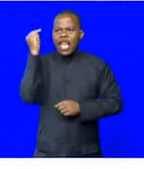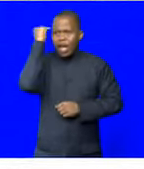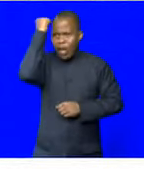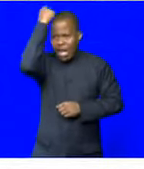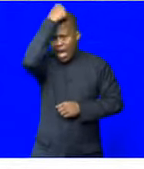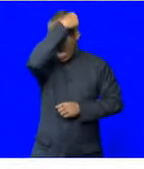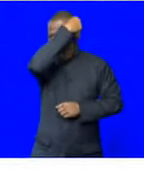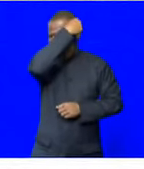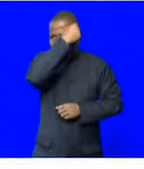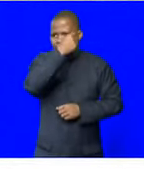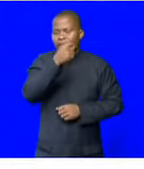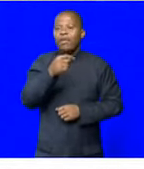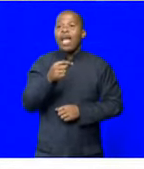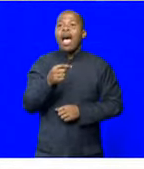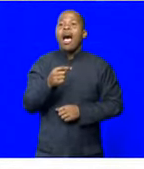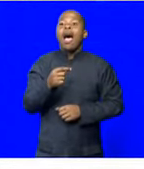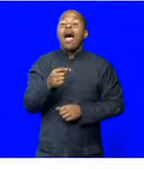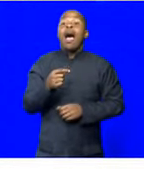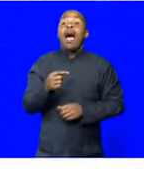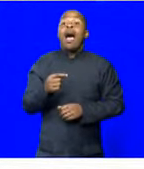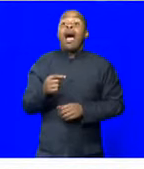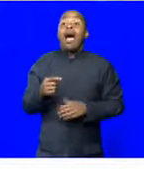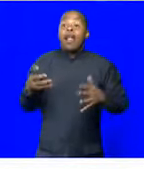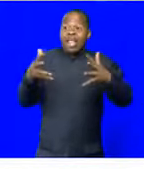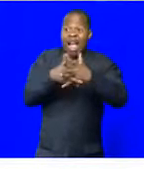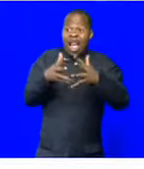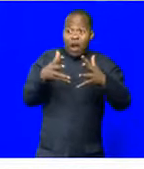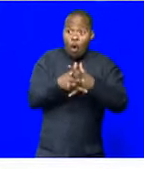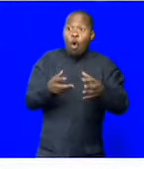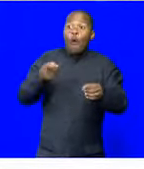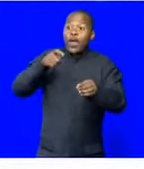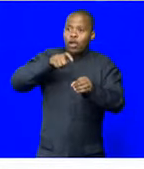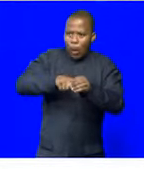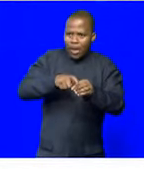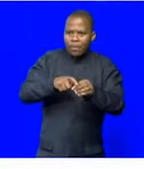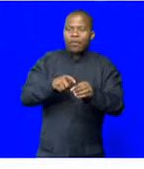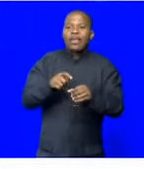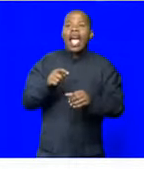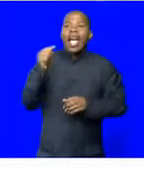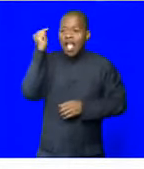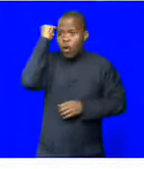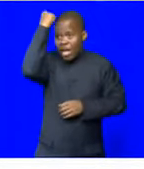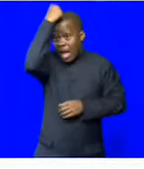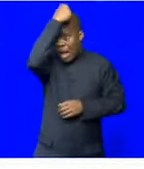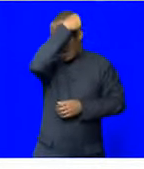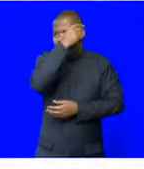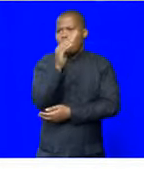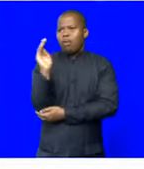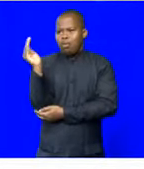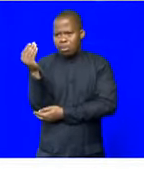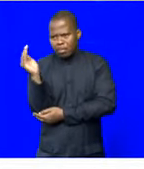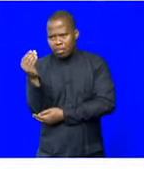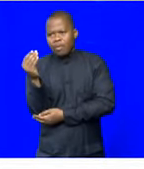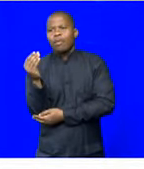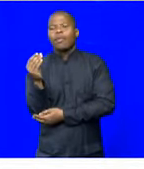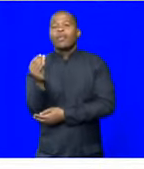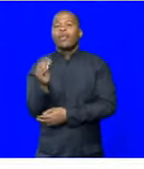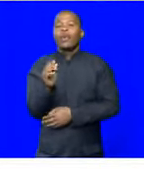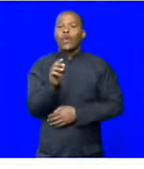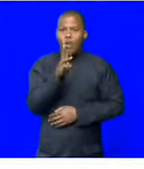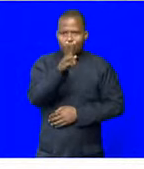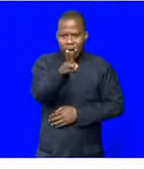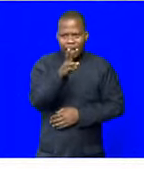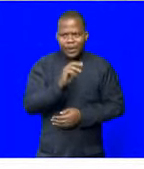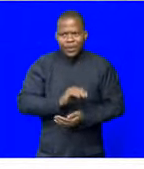lwengwenyama inkosi Mswati wesithathu njengoba ke beyikhona lapha eMelika kuwo umhlangano webaholi bemave yakamhlaba itawulandzela ke umbiko lo